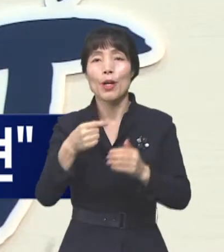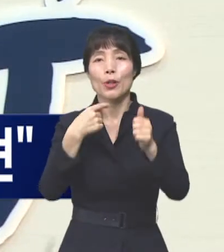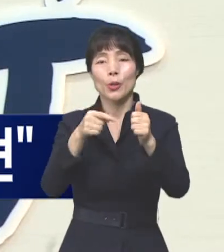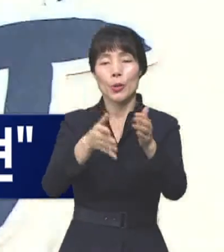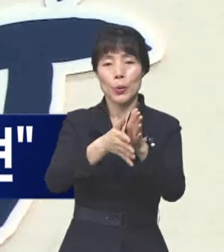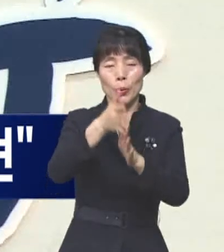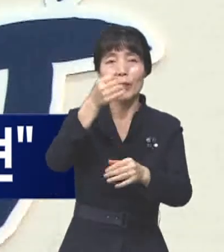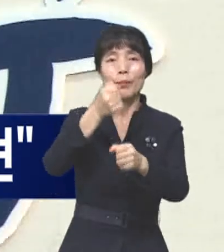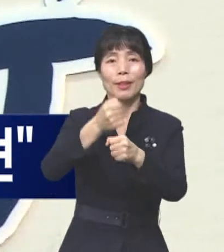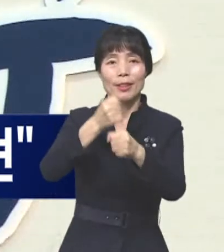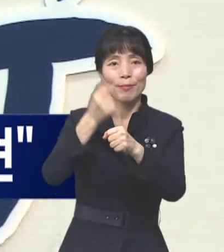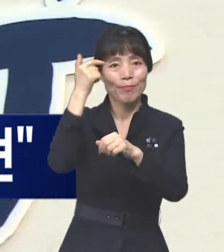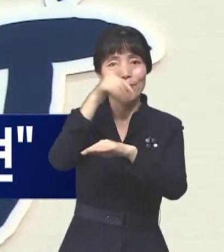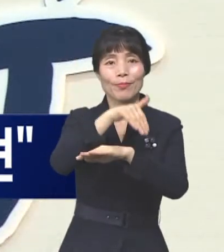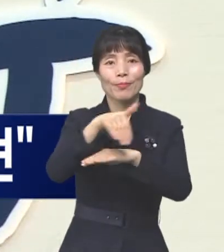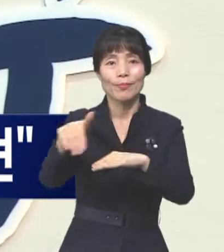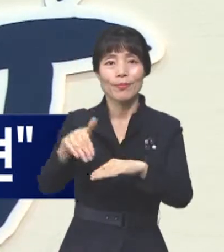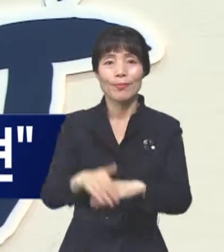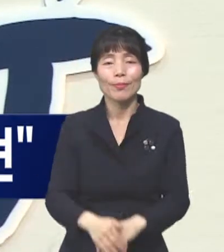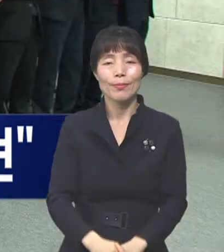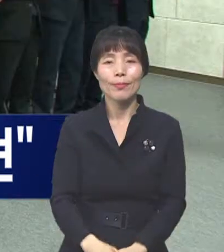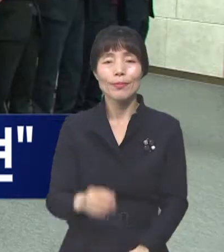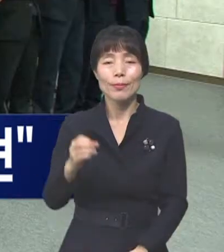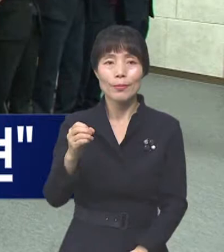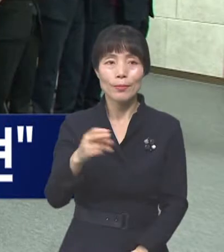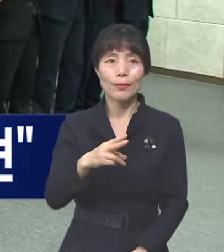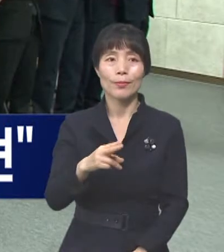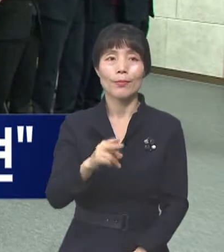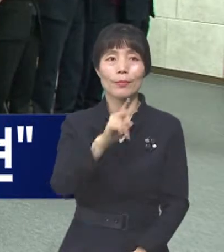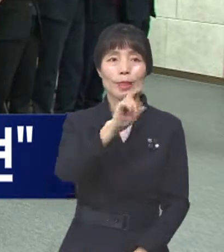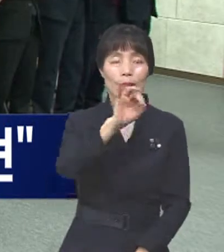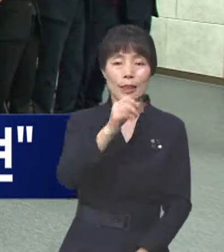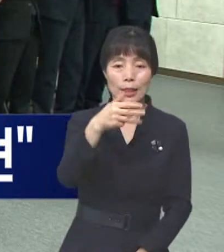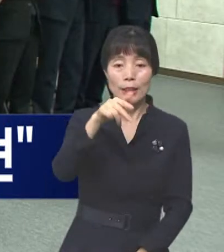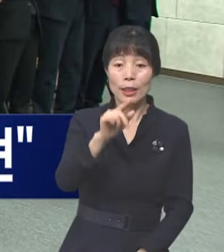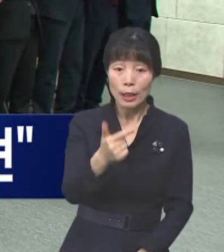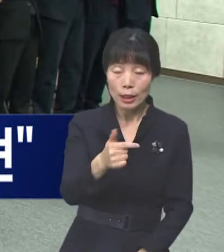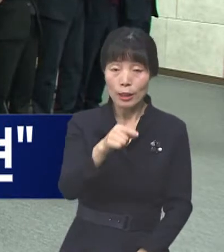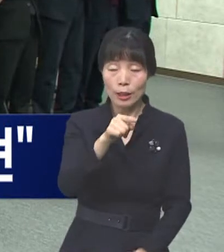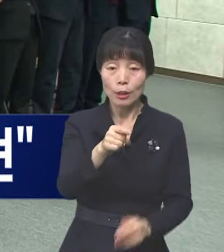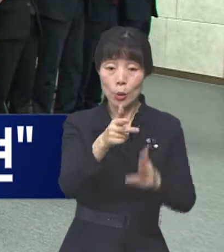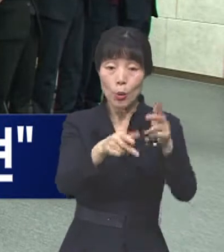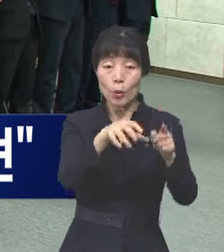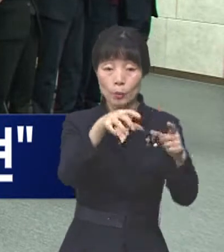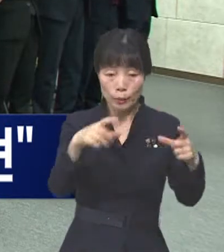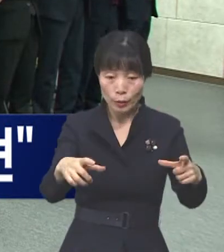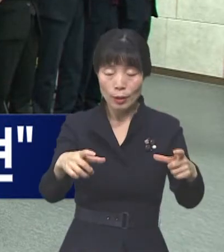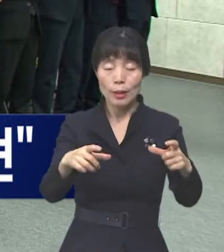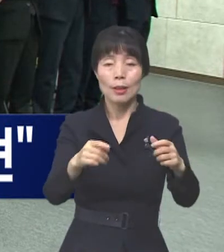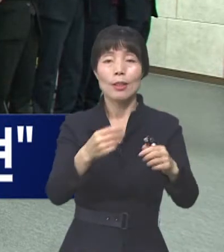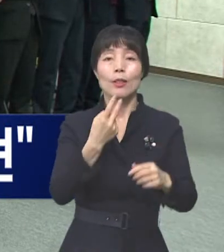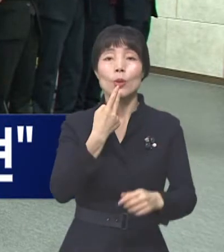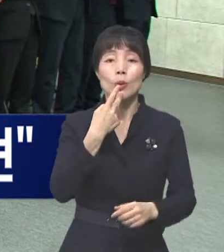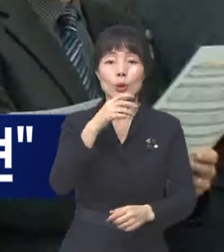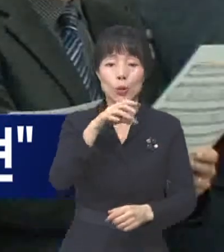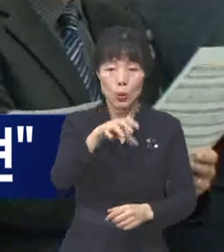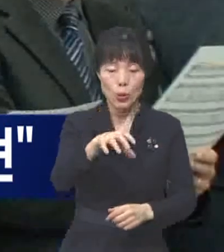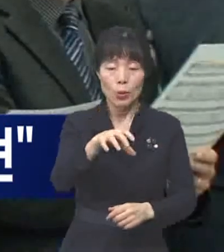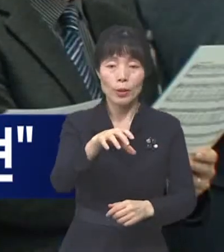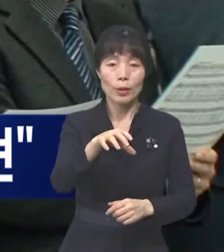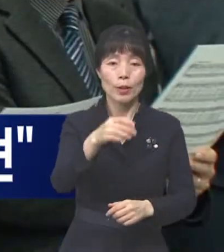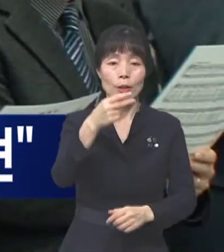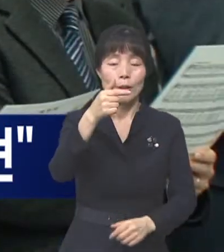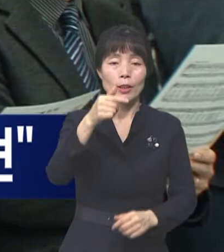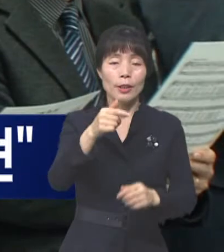교육도시를 조성하겠다는 구상입니다. 또 일진전기 부지의 공업지역 활성화 시범사업과 동인천역 북광장 주변의